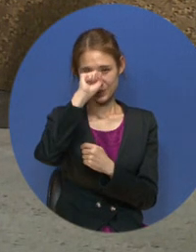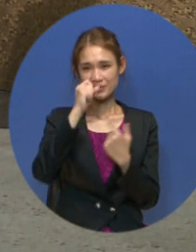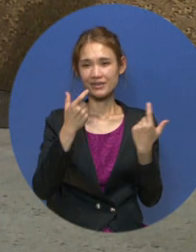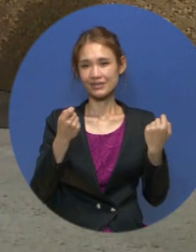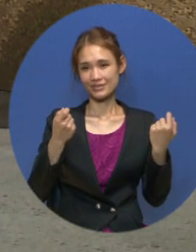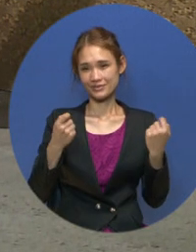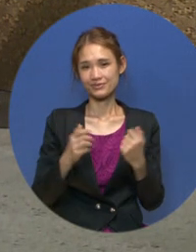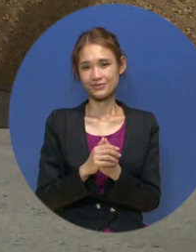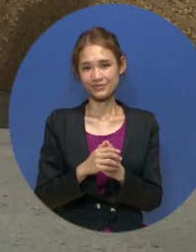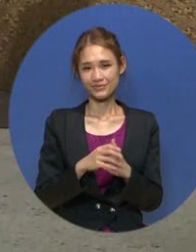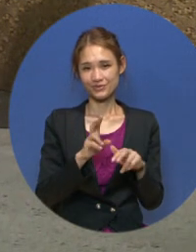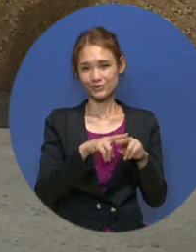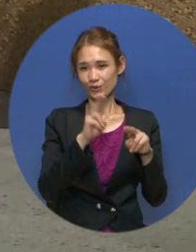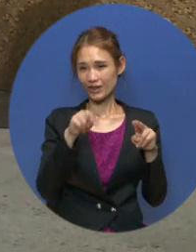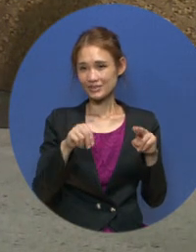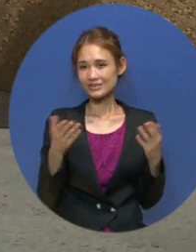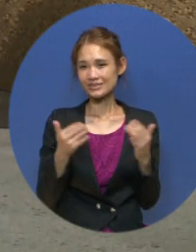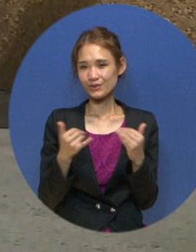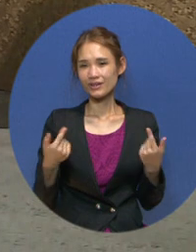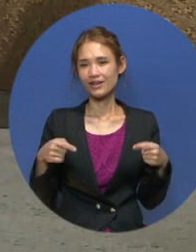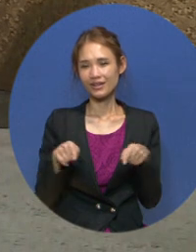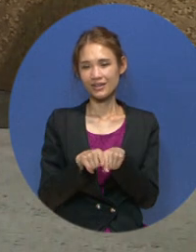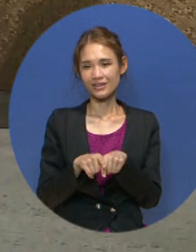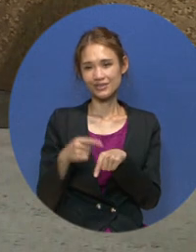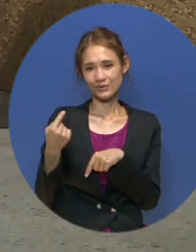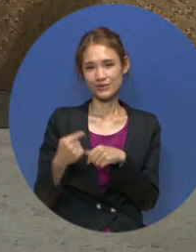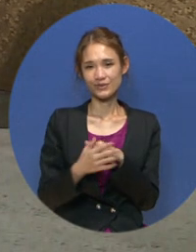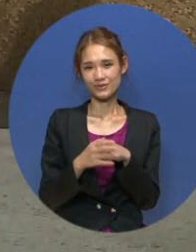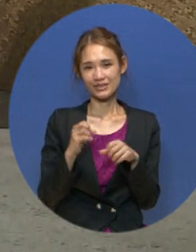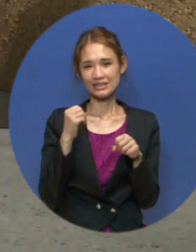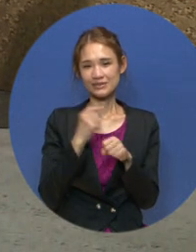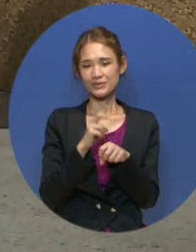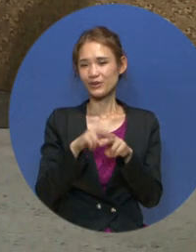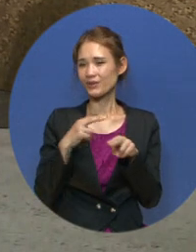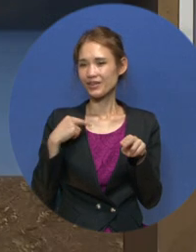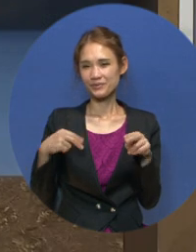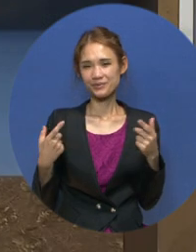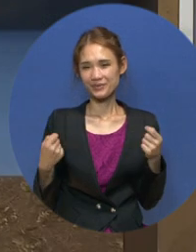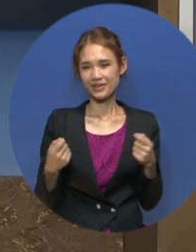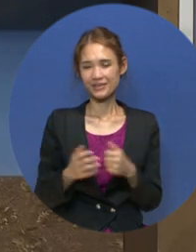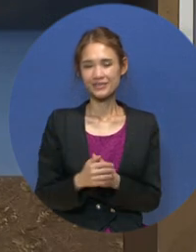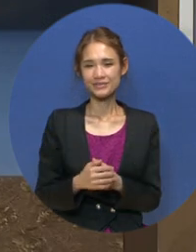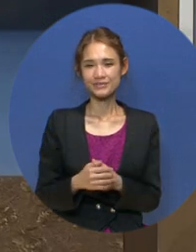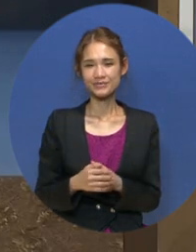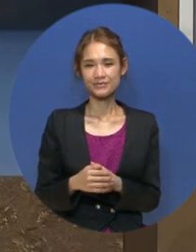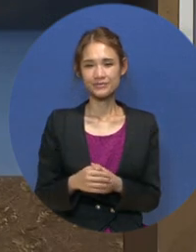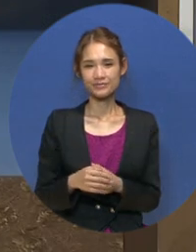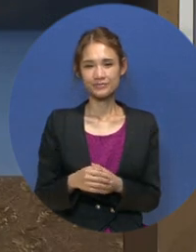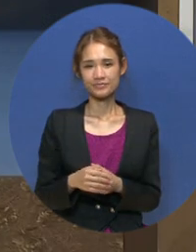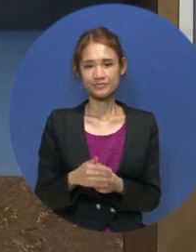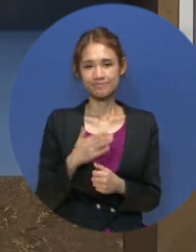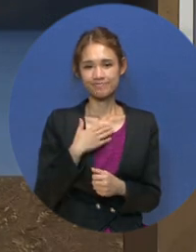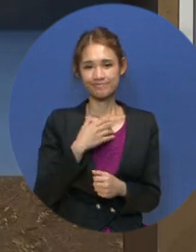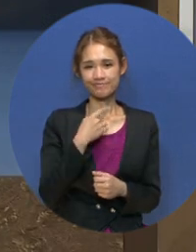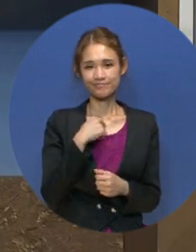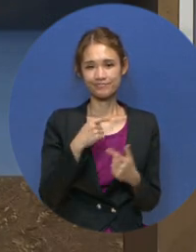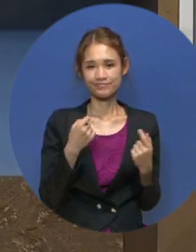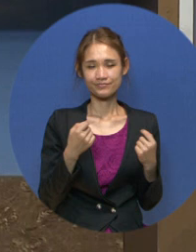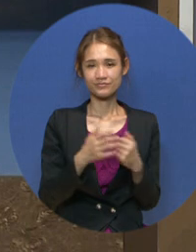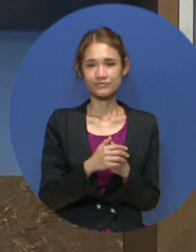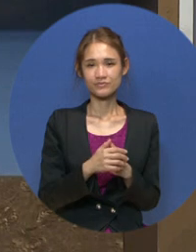좋겠네요. 저희 퇴직 직원이랑 같이 오겠습니다. 저는 이미 아마 은퇴에 있을 것 같고요. 네. 네. 그러면 또 이제 그 뿌듯했던